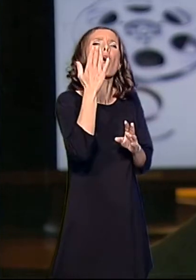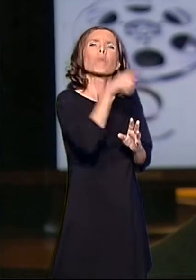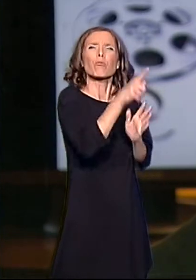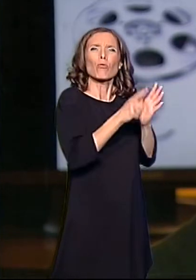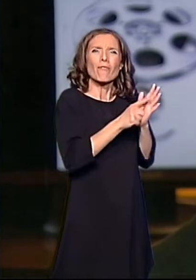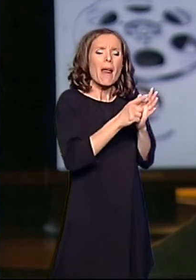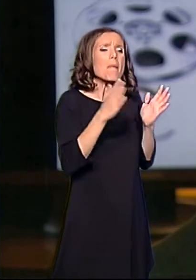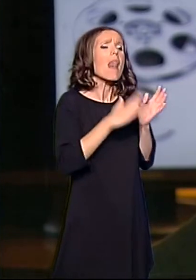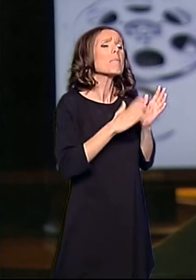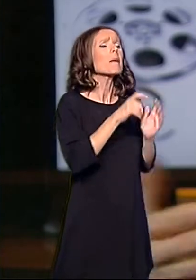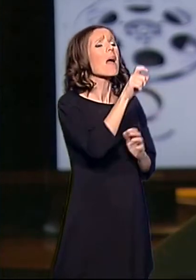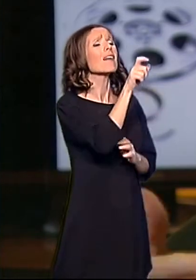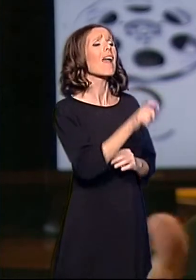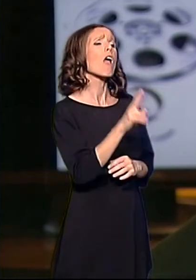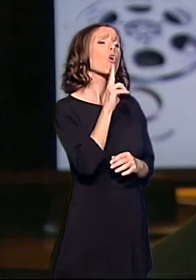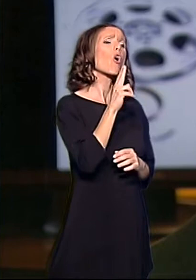na stranu